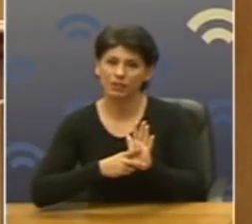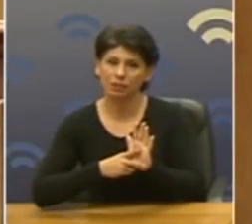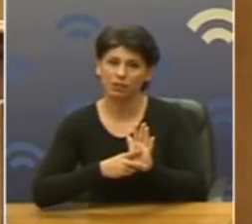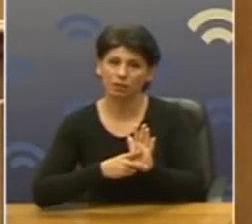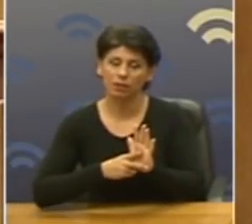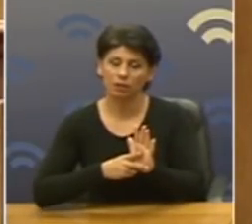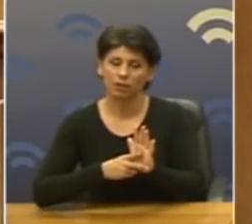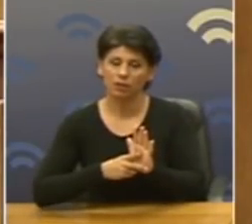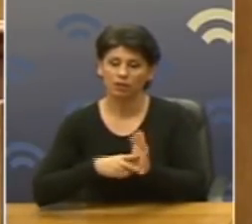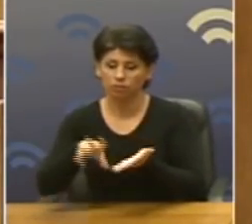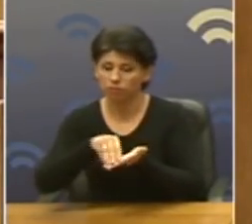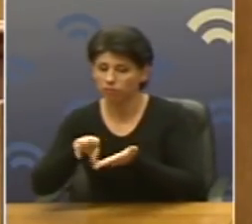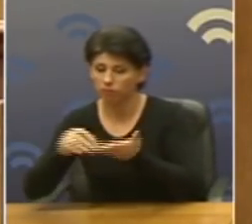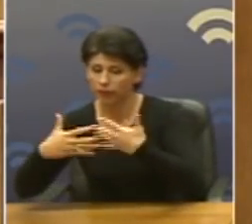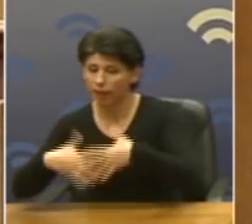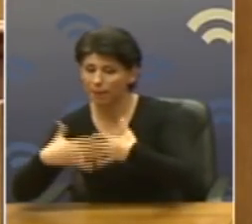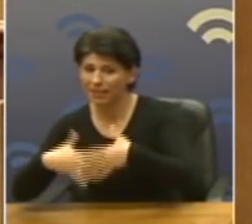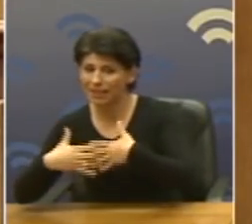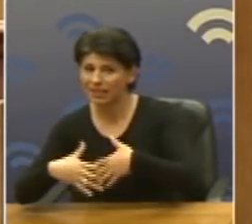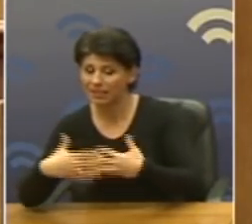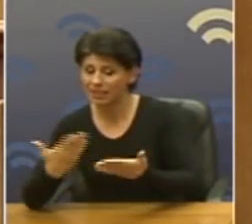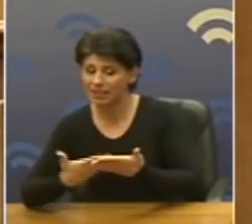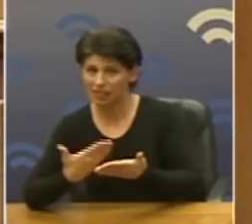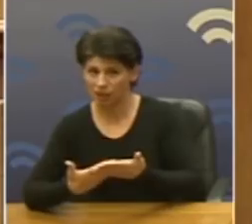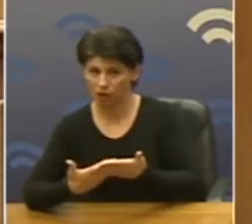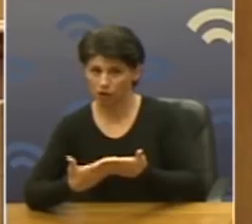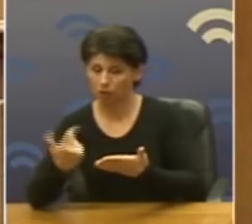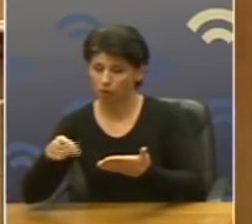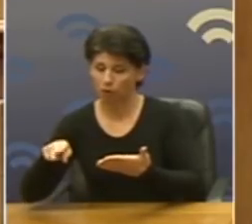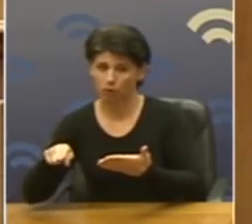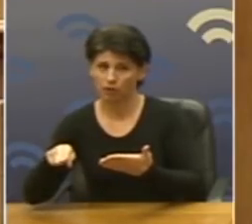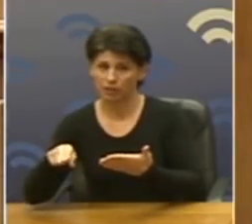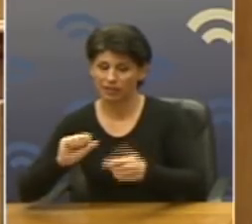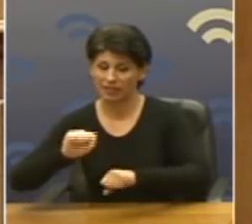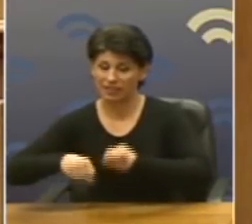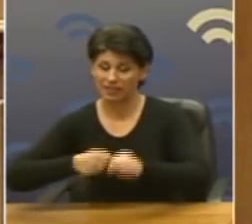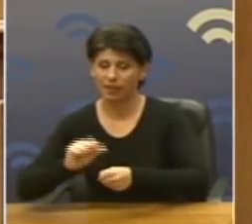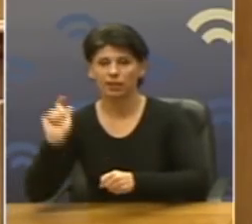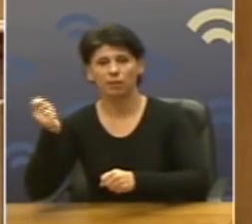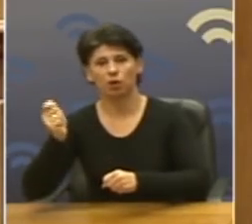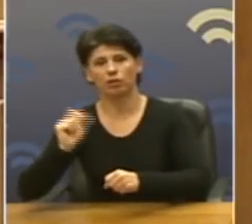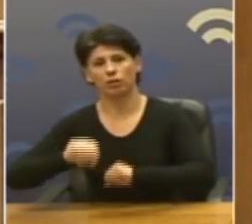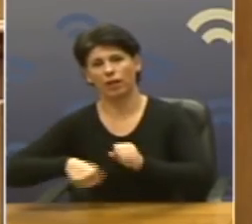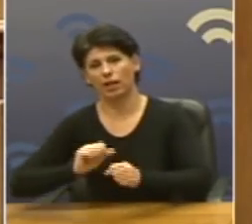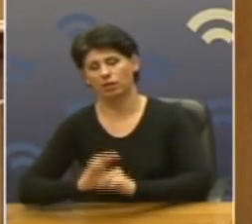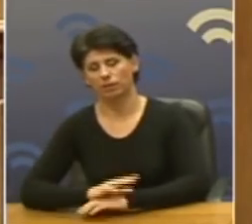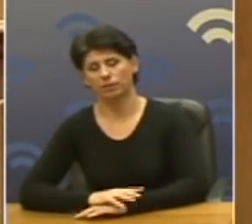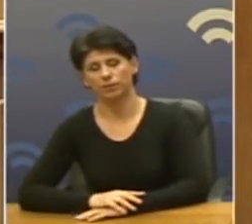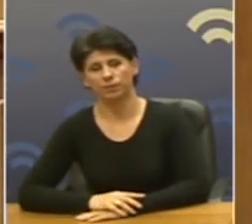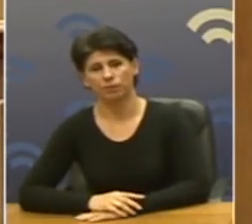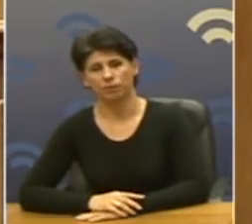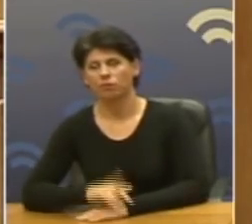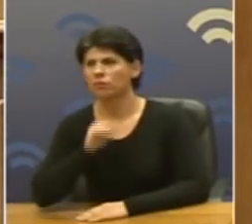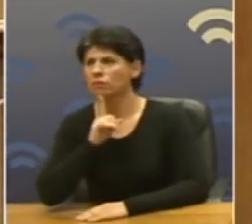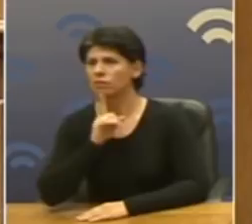η πλήρης απαγόρευση της συλλογής και επεξεργασίας στοιχείων που αφορούν τη συνδικαλιστική και πολιτική δράση,